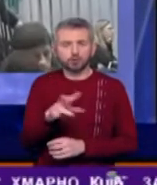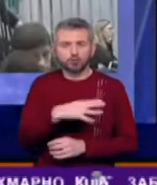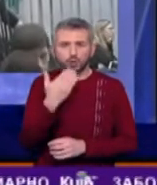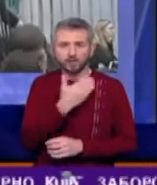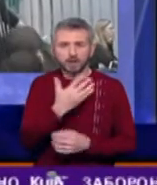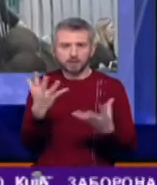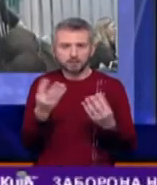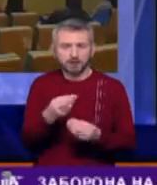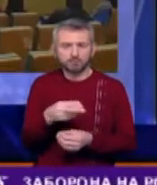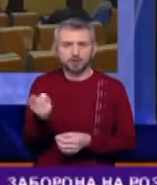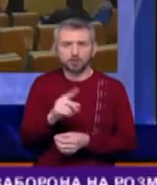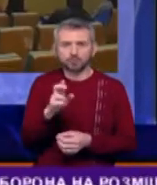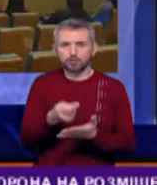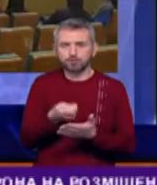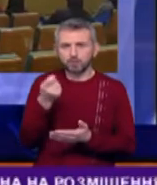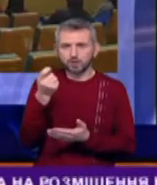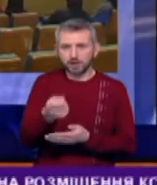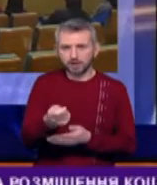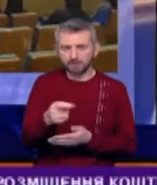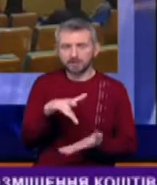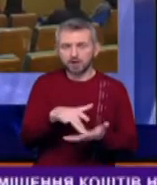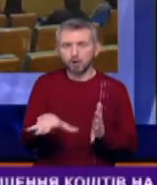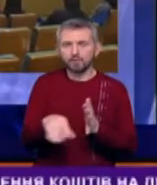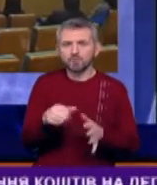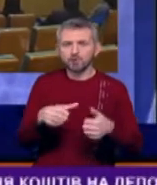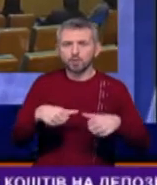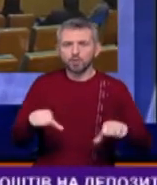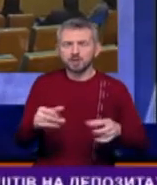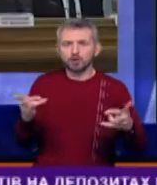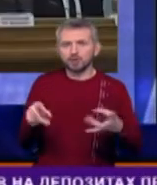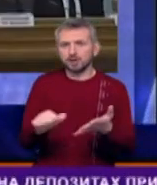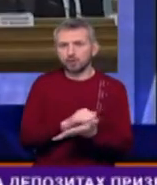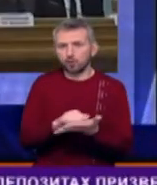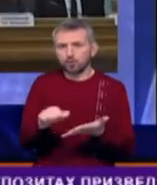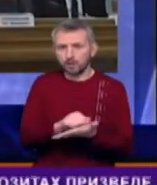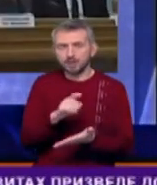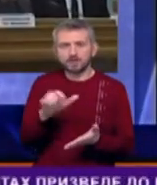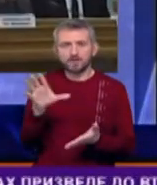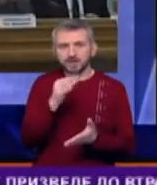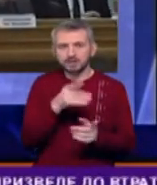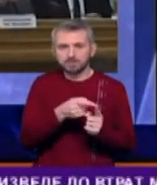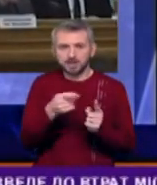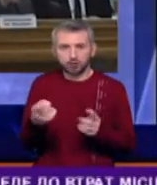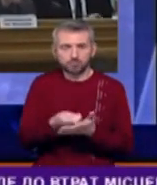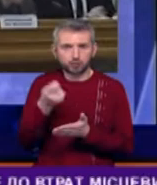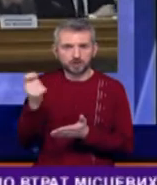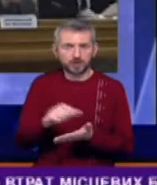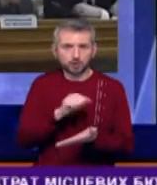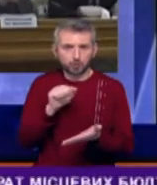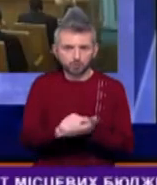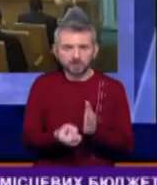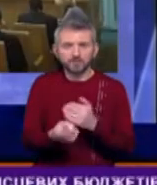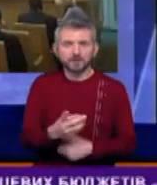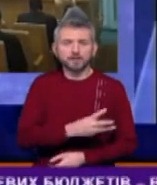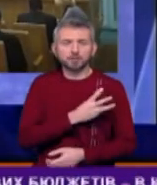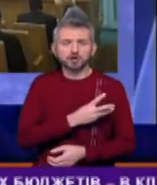останнім днем для того, щоб подати у Центральну виборчу комісію необхідні документи. За весь період подачі документів виявили